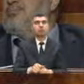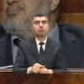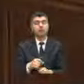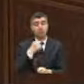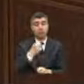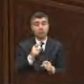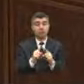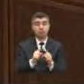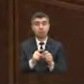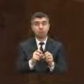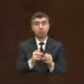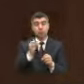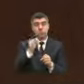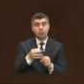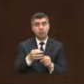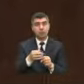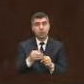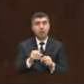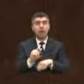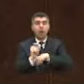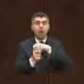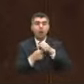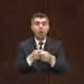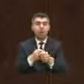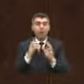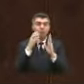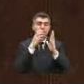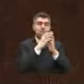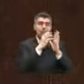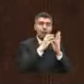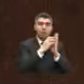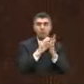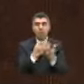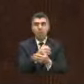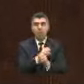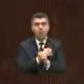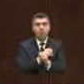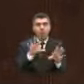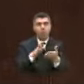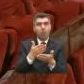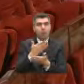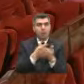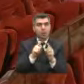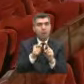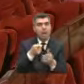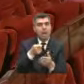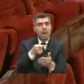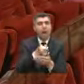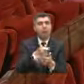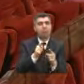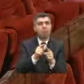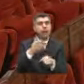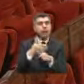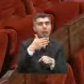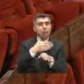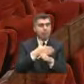خيرا بتزويد سكان العالم القروي بعدادات الكهرباء والتي تشتغل عن طريق تعبئتها بواسطة بطائق ذات الدفع المسبق